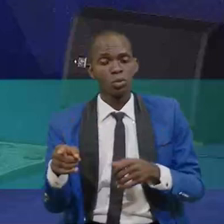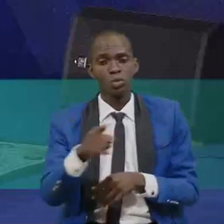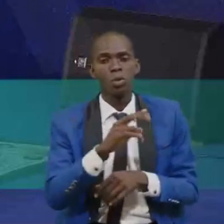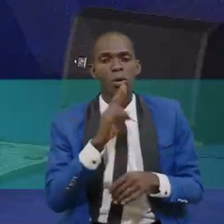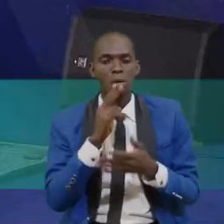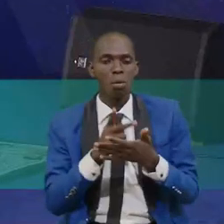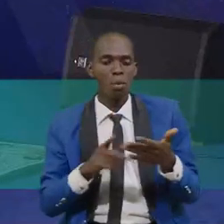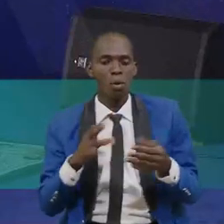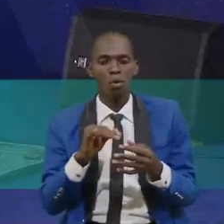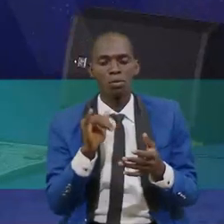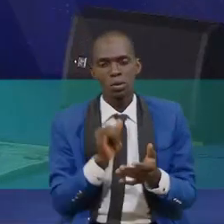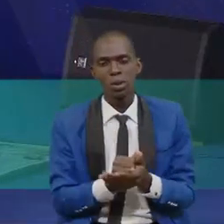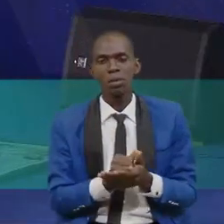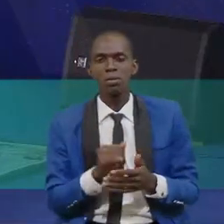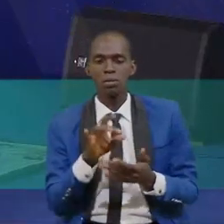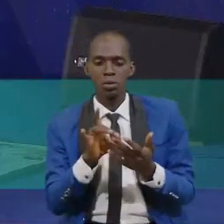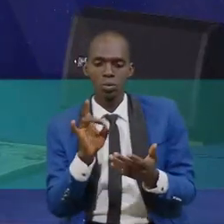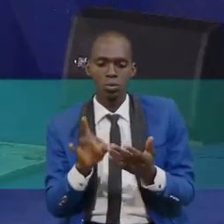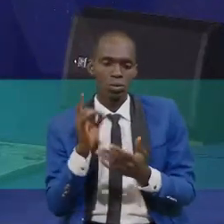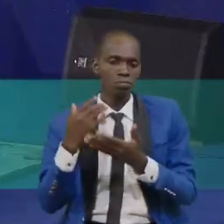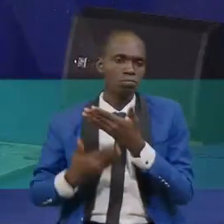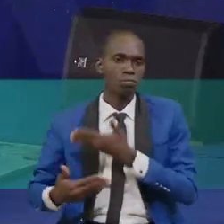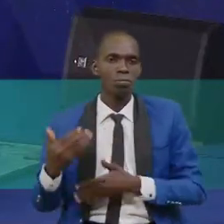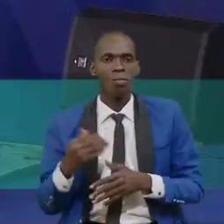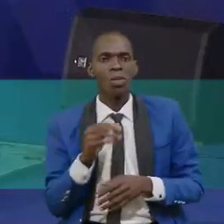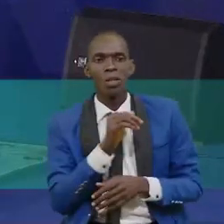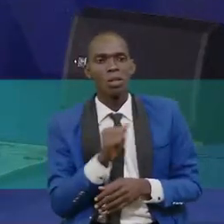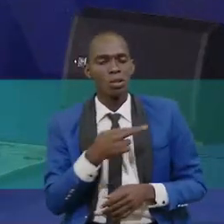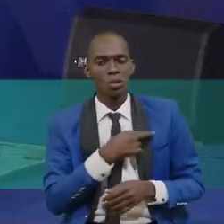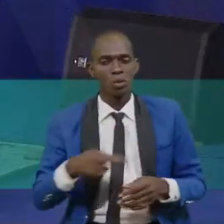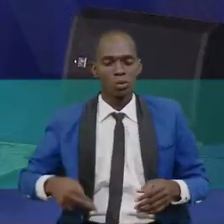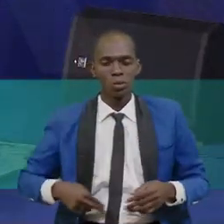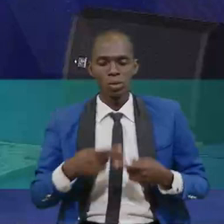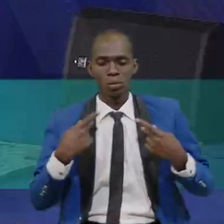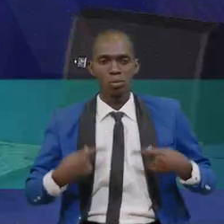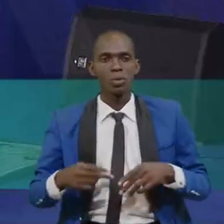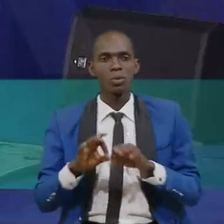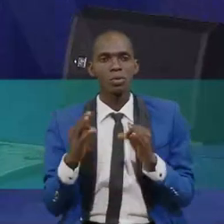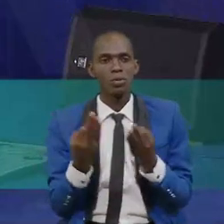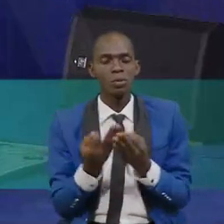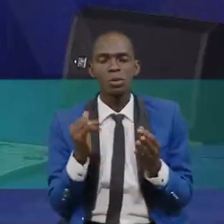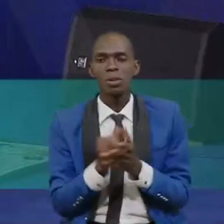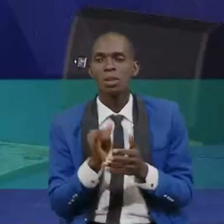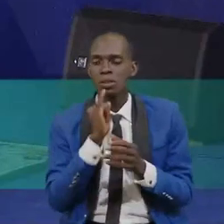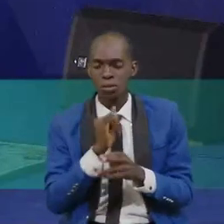choisie. Un sacerdoce qui est dignifié et honoré,